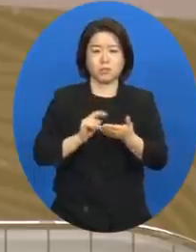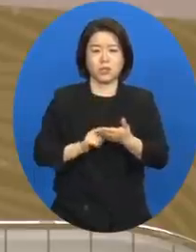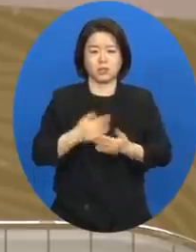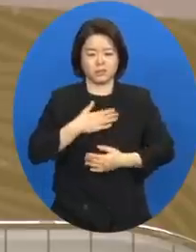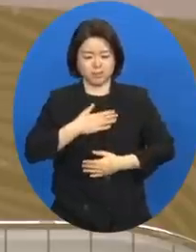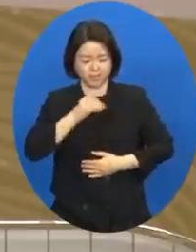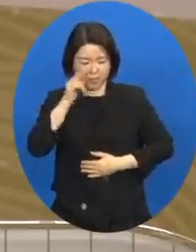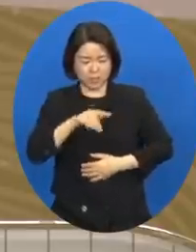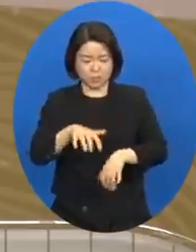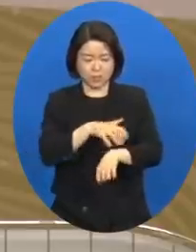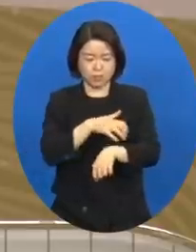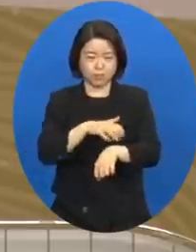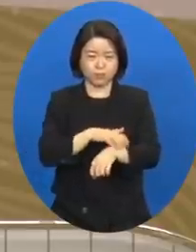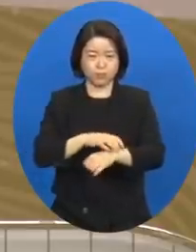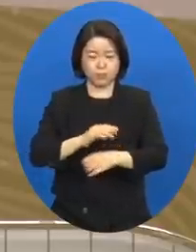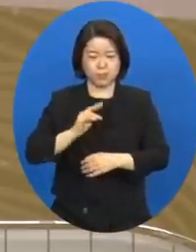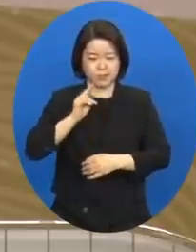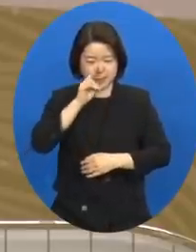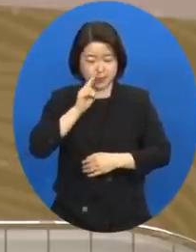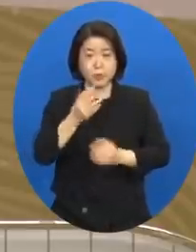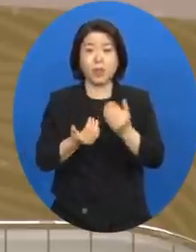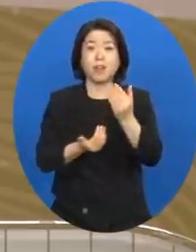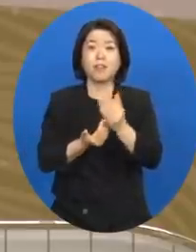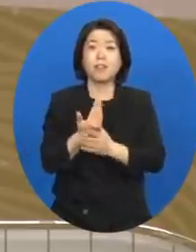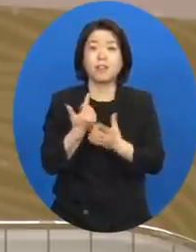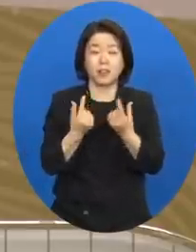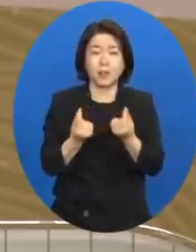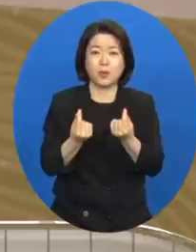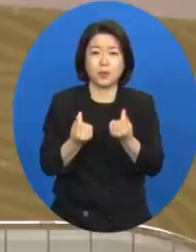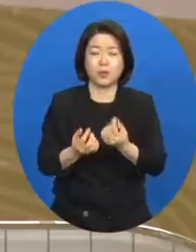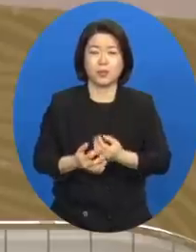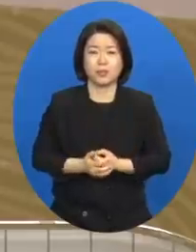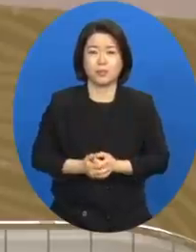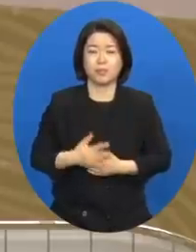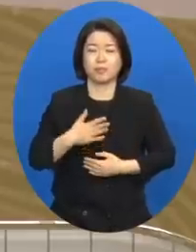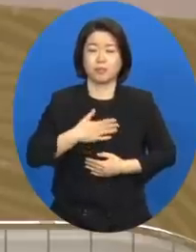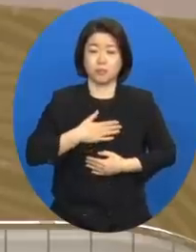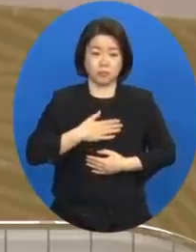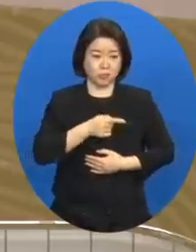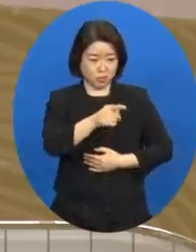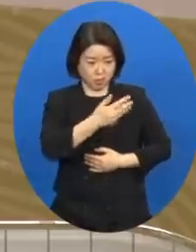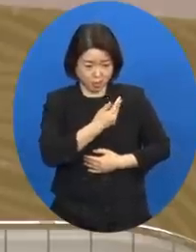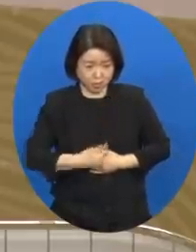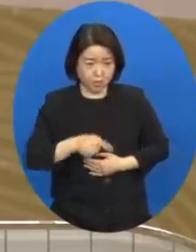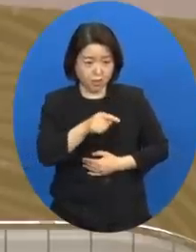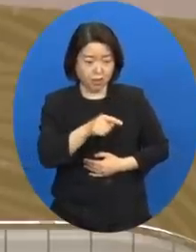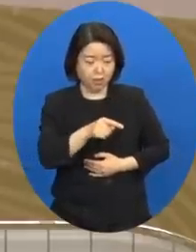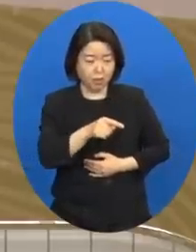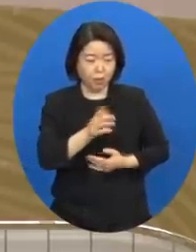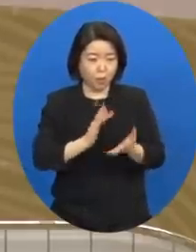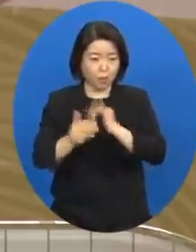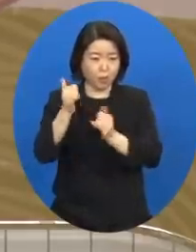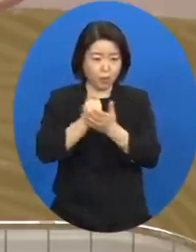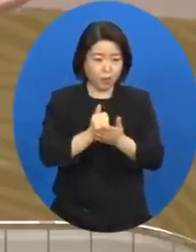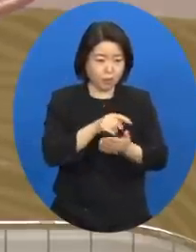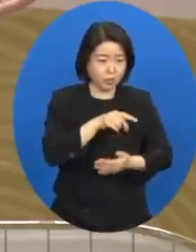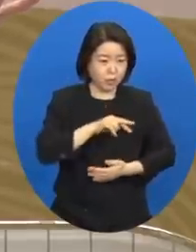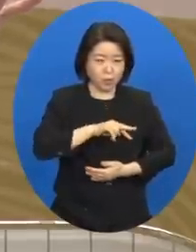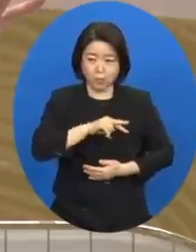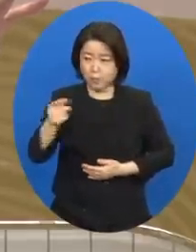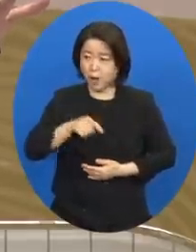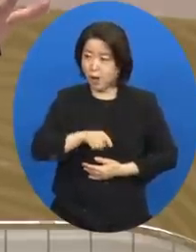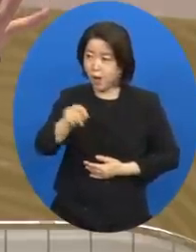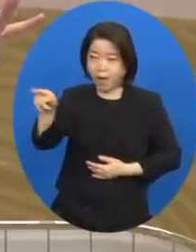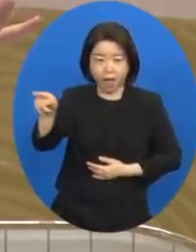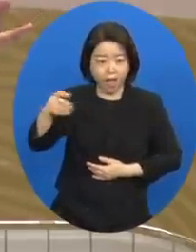언짢고 불편하고 시기심이 생기게 되게 되잖아요. 내 제자인데 예수님에게로 옮겨가는 일이